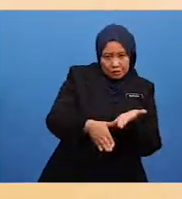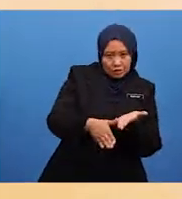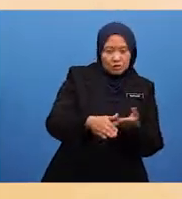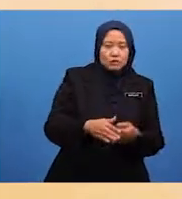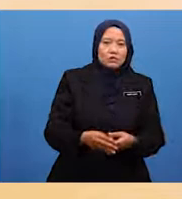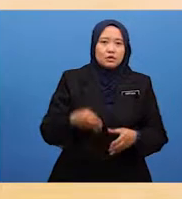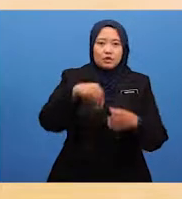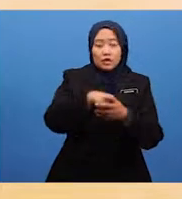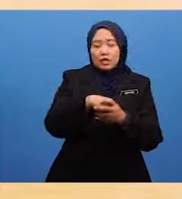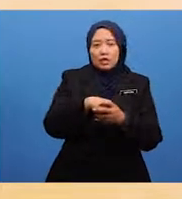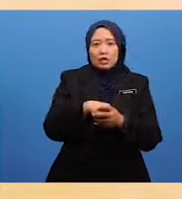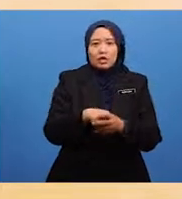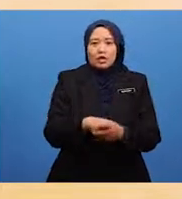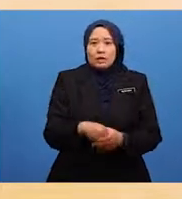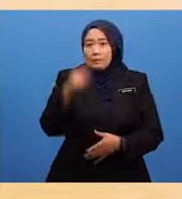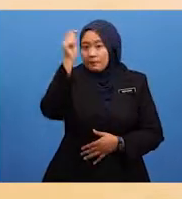tandas misalnya,